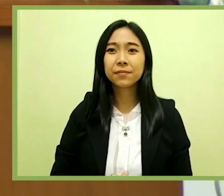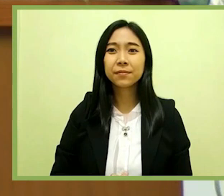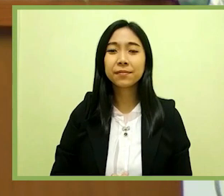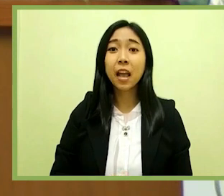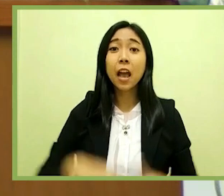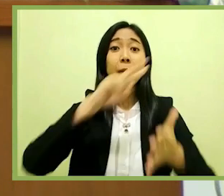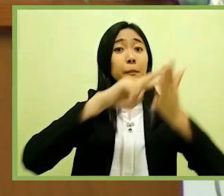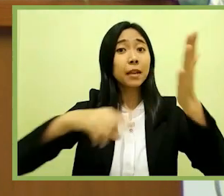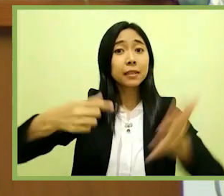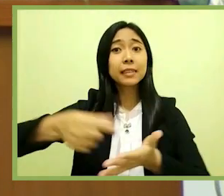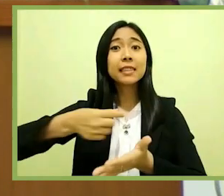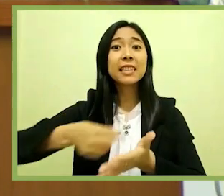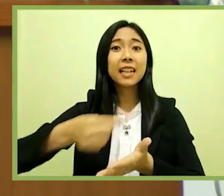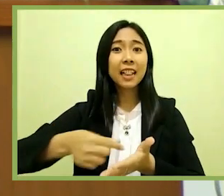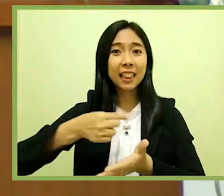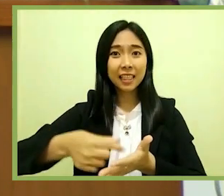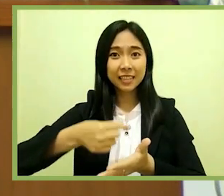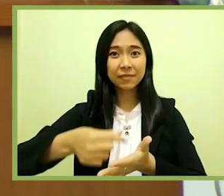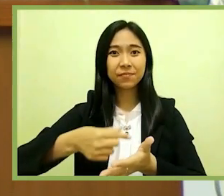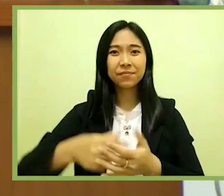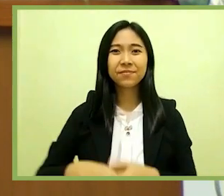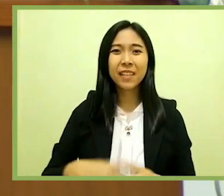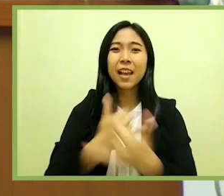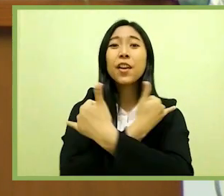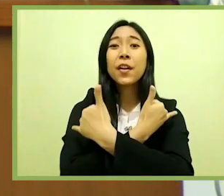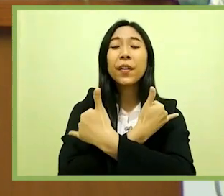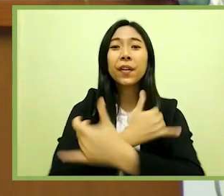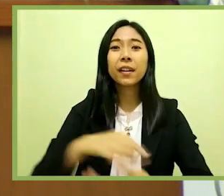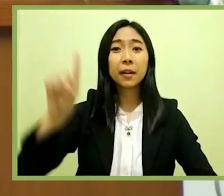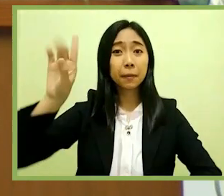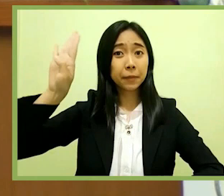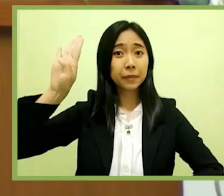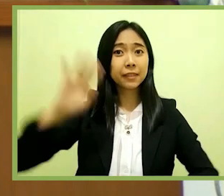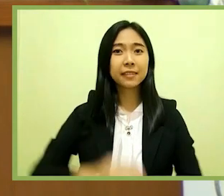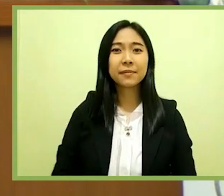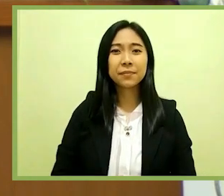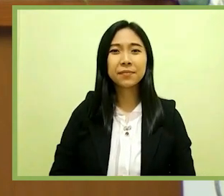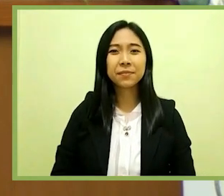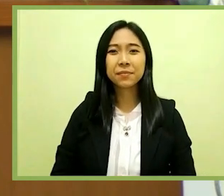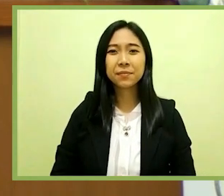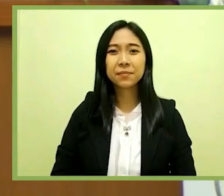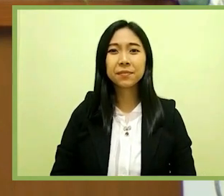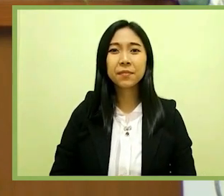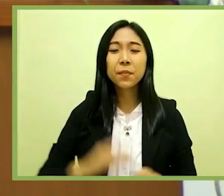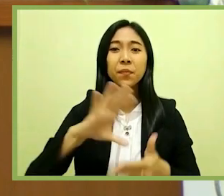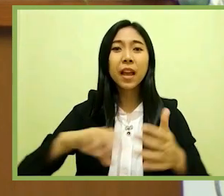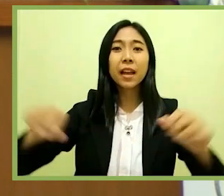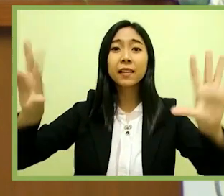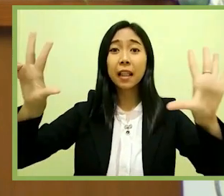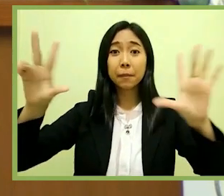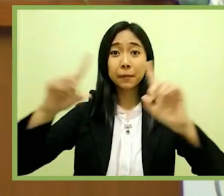Pembacaan Injil diambil dari Injil Yohanes pasal 14 ayat yang ke-8